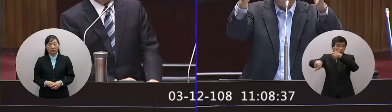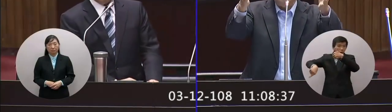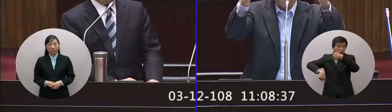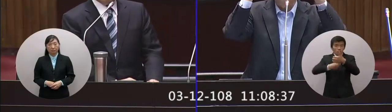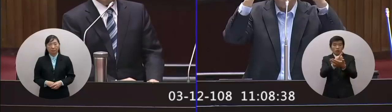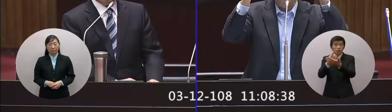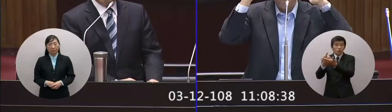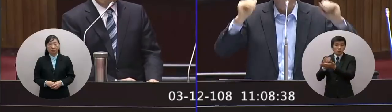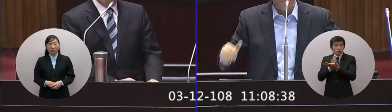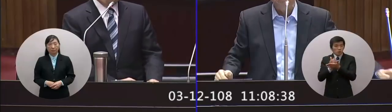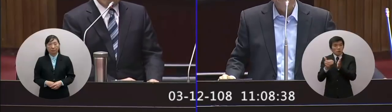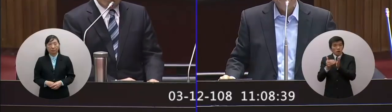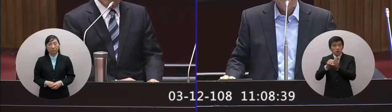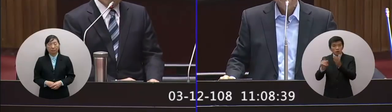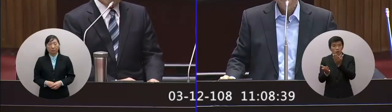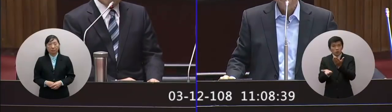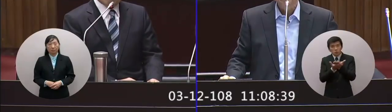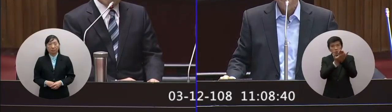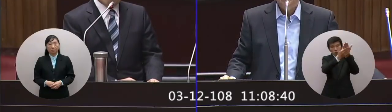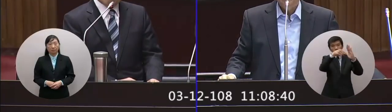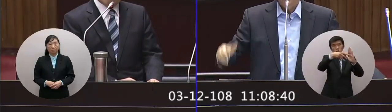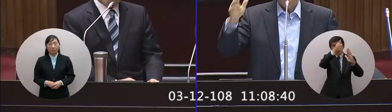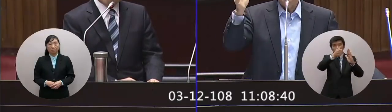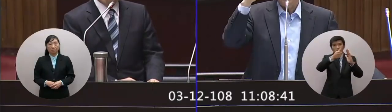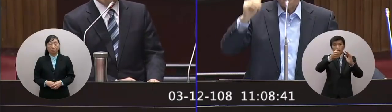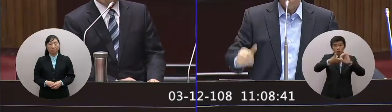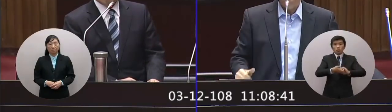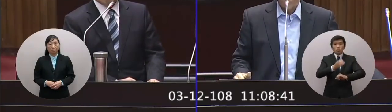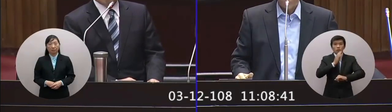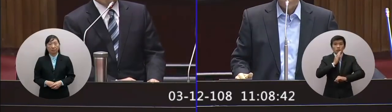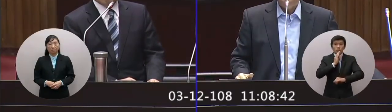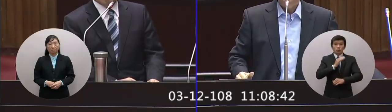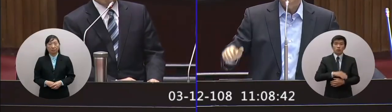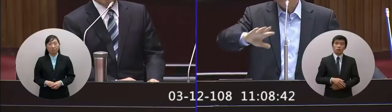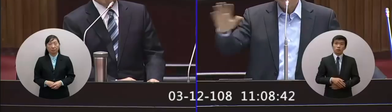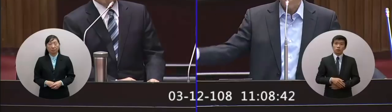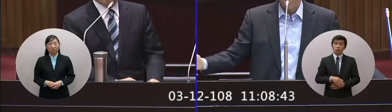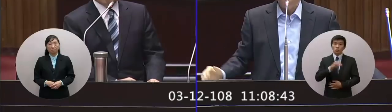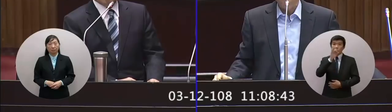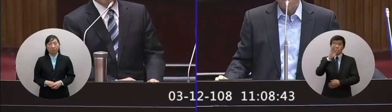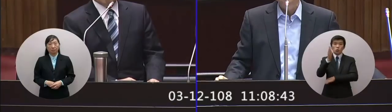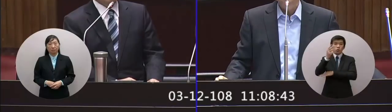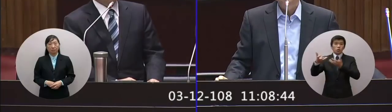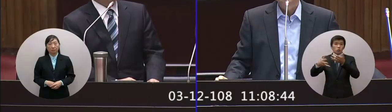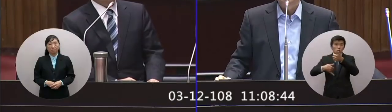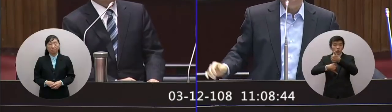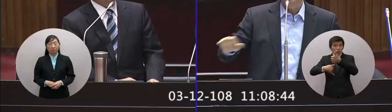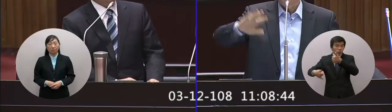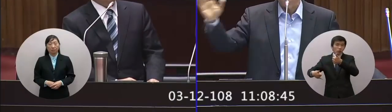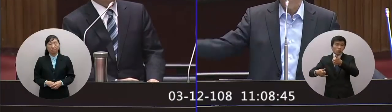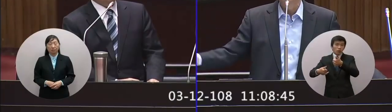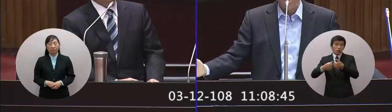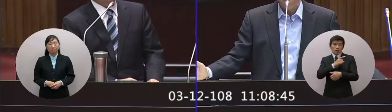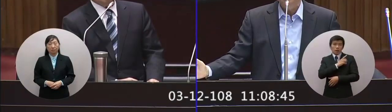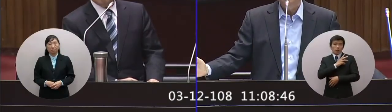后，到了院长手上，院长做最后决定。吴政委那么多的事情繁忙，也